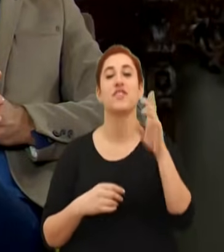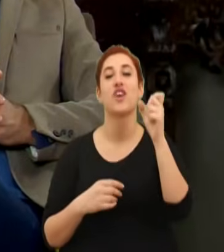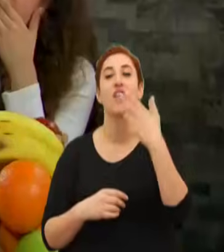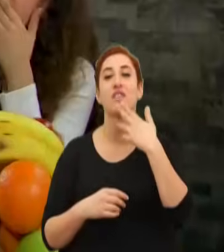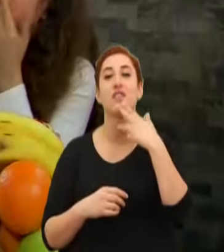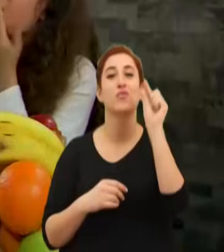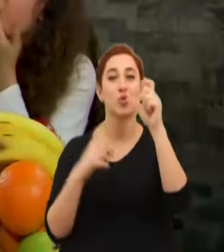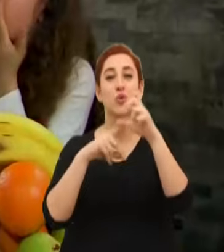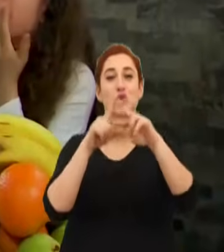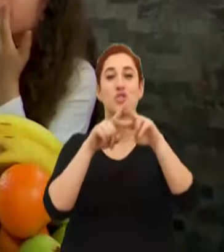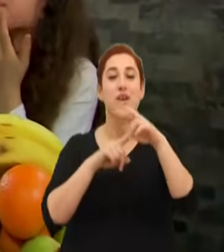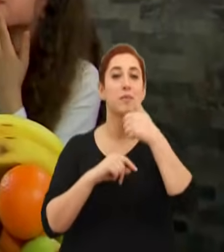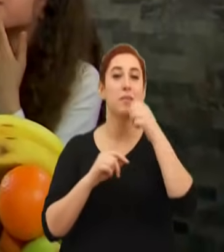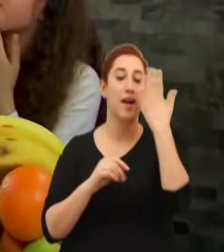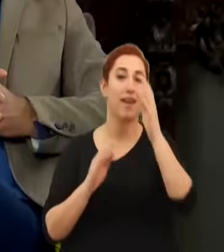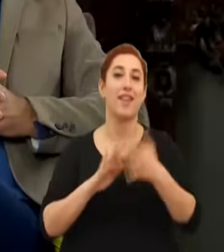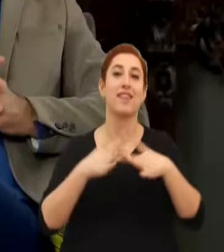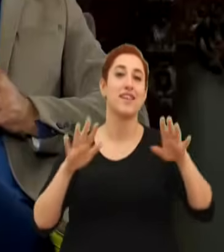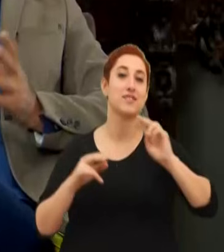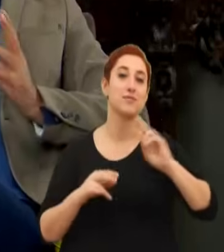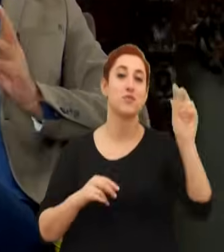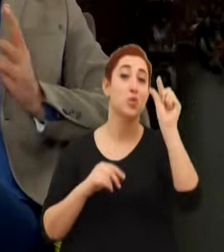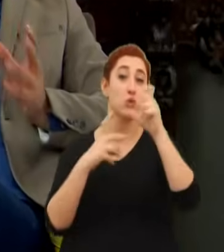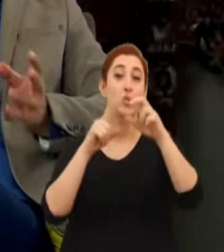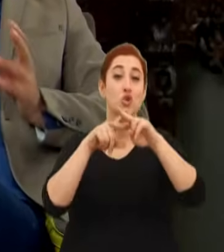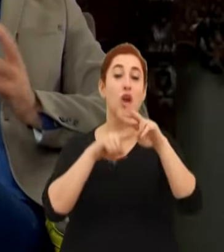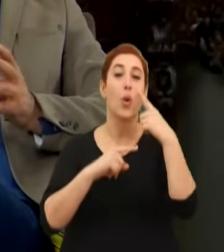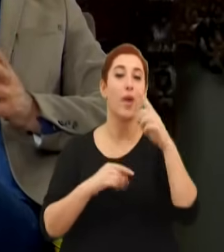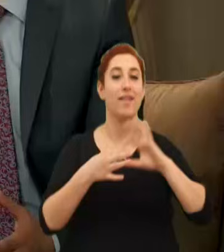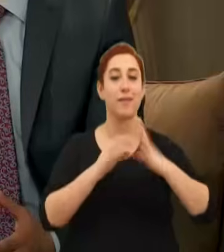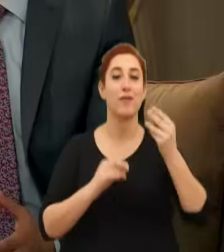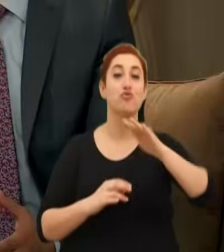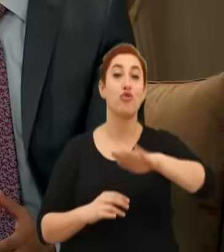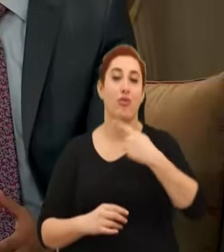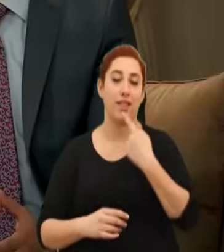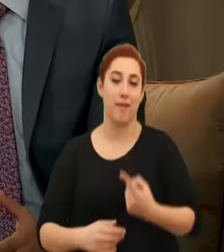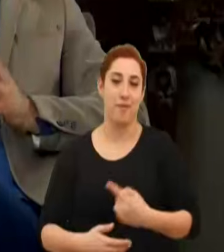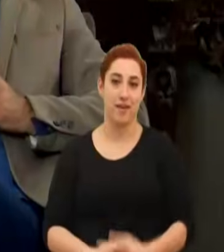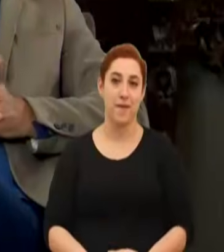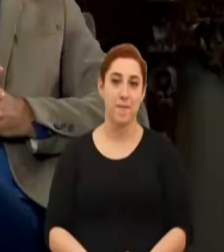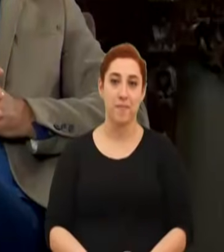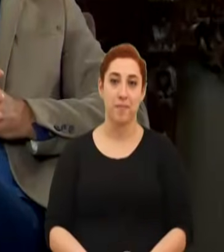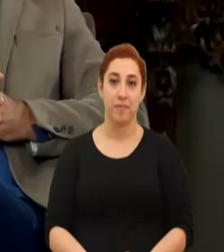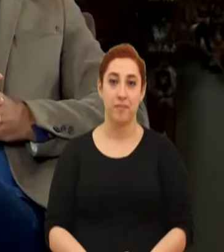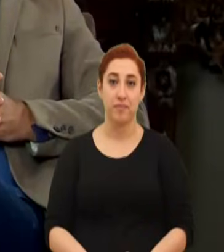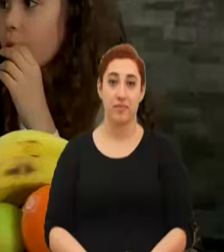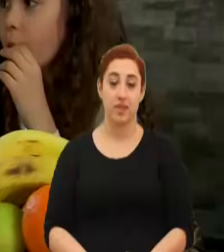Cavidan Hanım, babam Karadenizli. Yani oranın ağzıyla konuşuyor. Yani uşak diye çocuklara